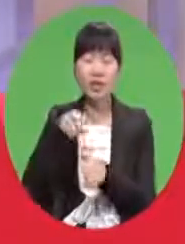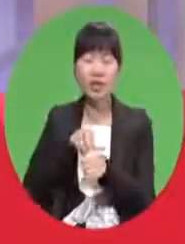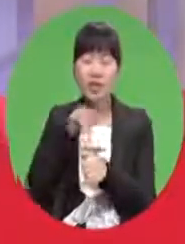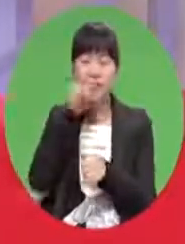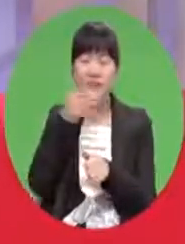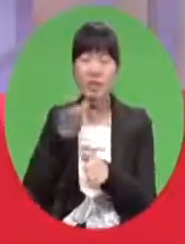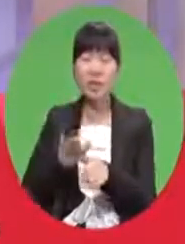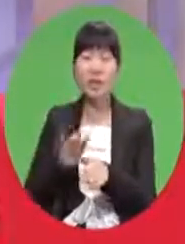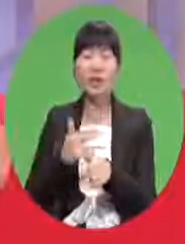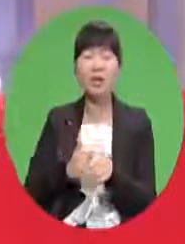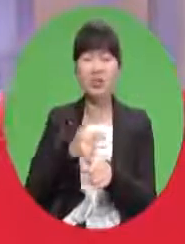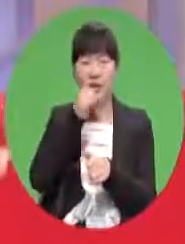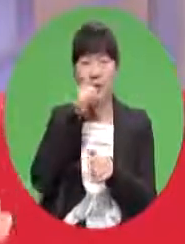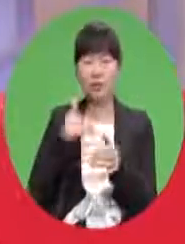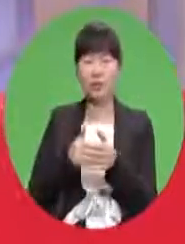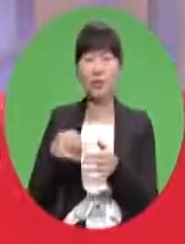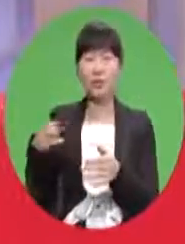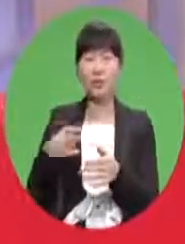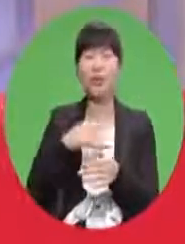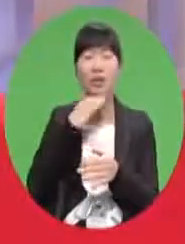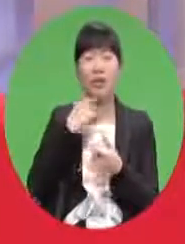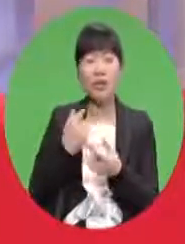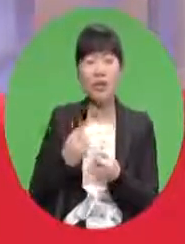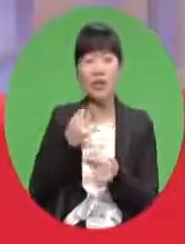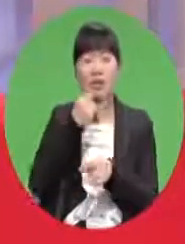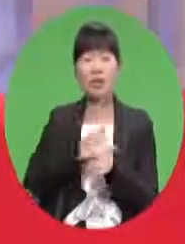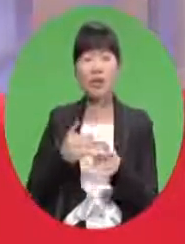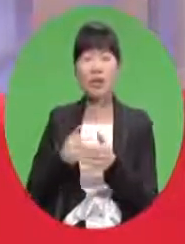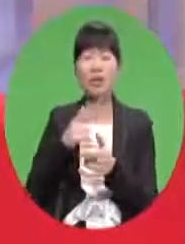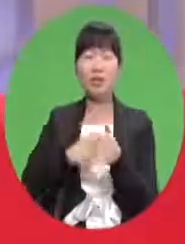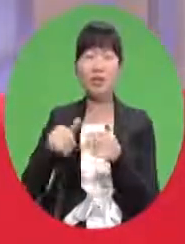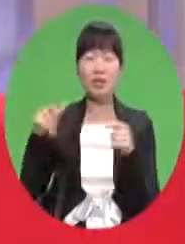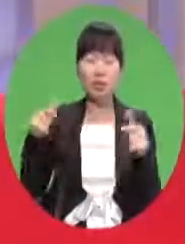되는데 그게 교사가 되고 네. 그다음엔 또래가 되고 점점 낮추면 돼요. 네.